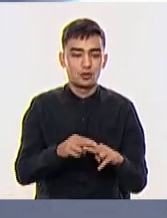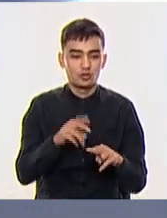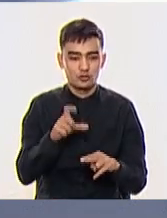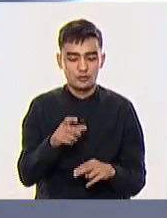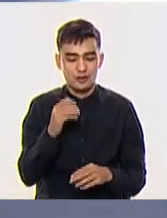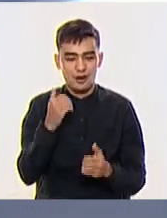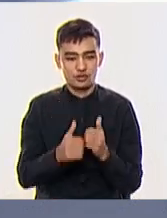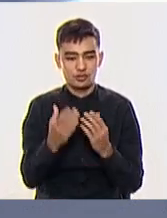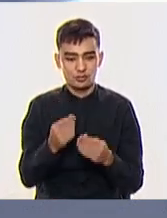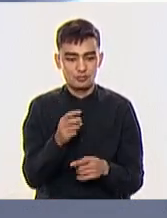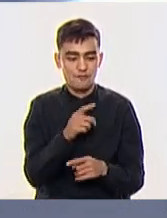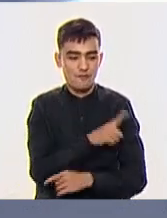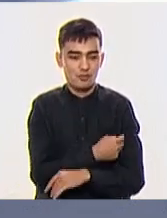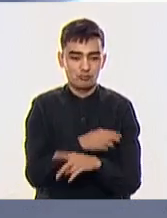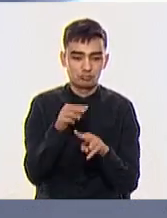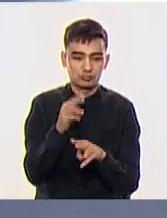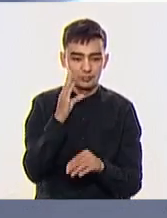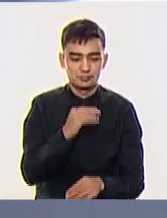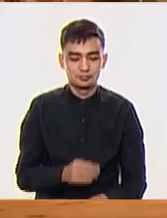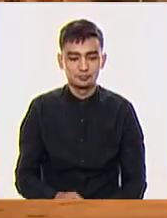үнемі дәрігерлердің бақылауында болады.